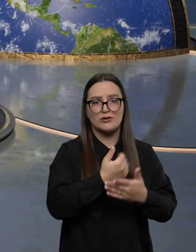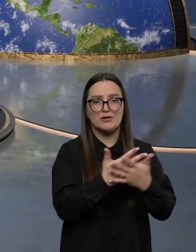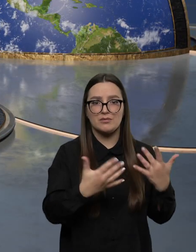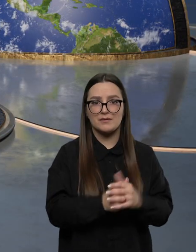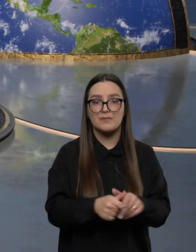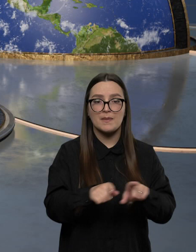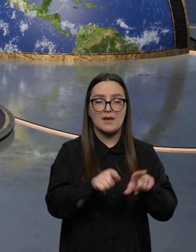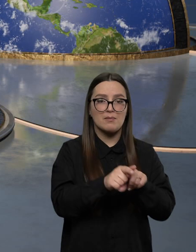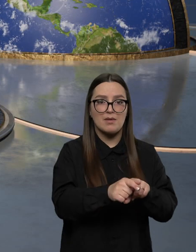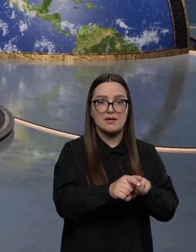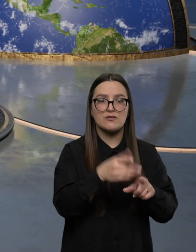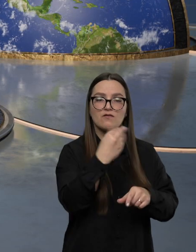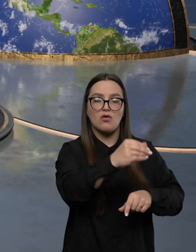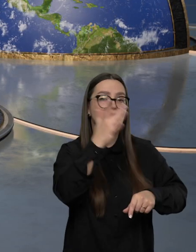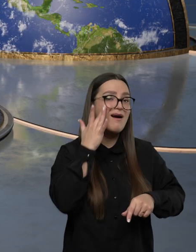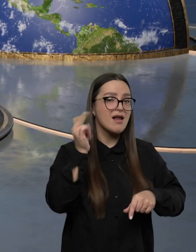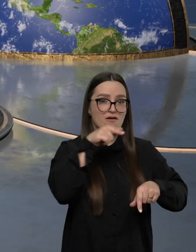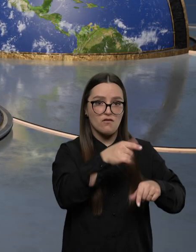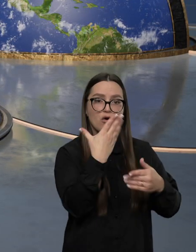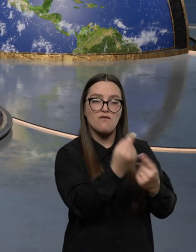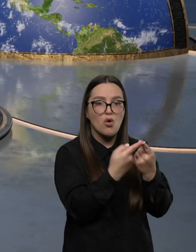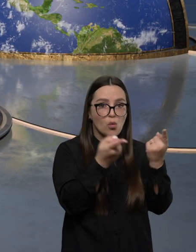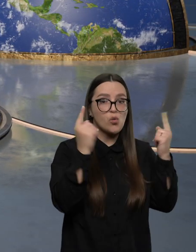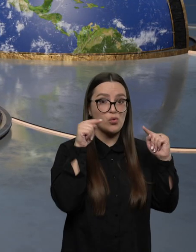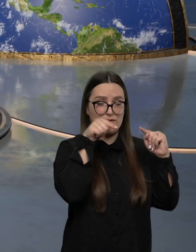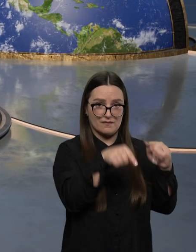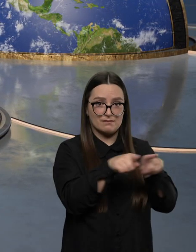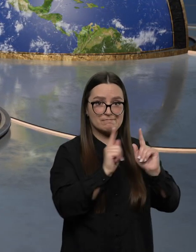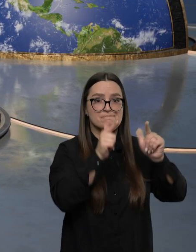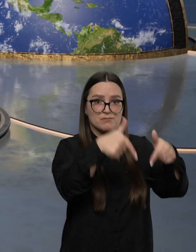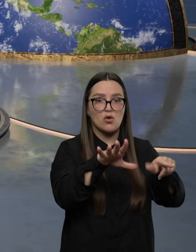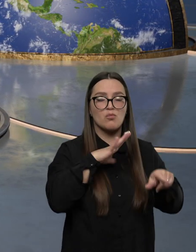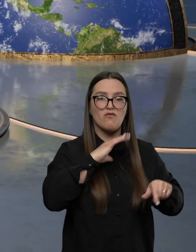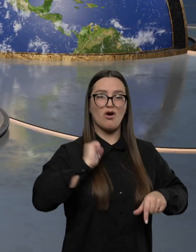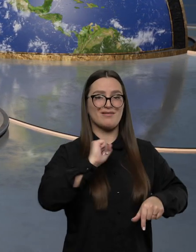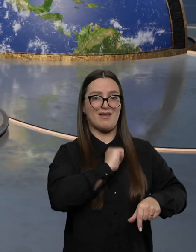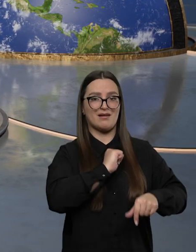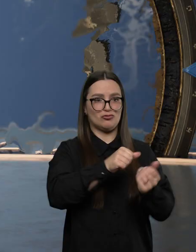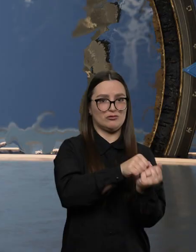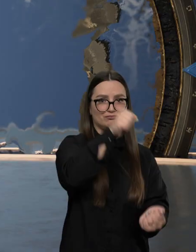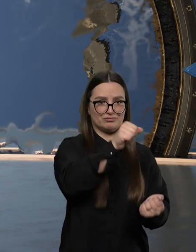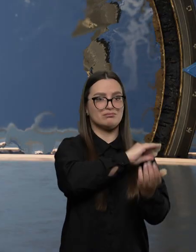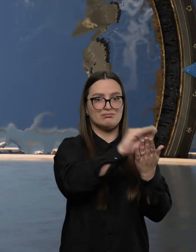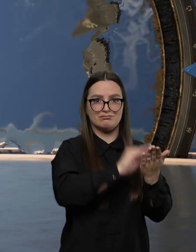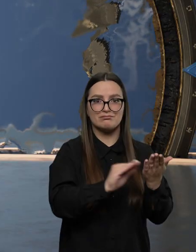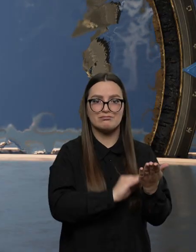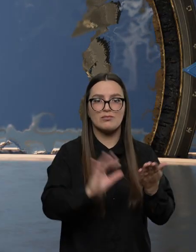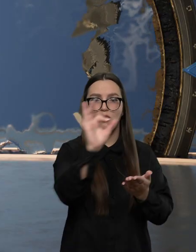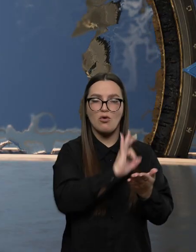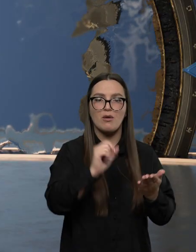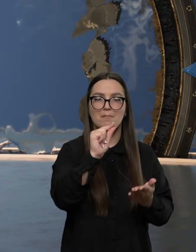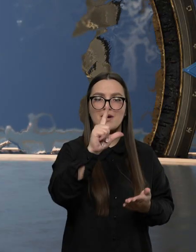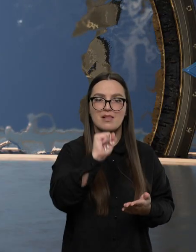Ir Berklio universitete Kalifornijai. Daktaro disertaciją jisai parašė